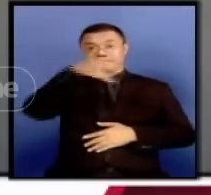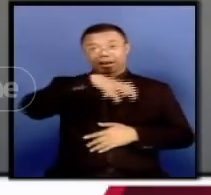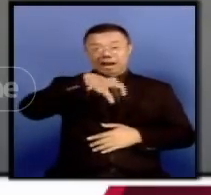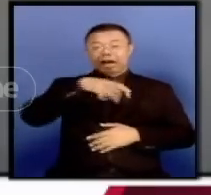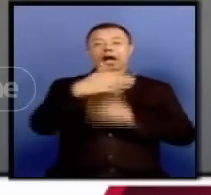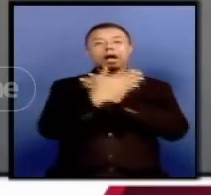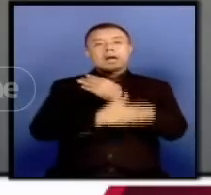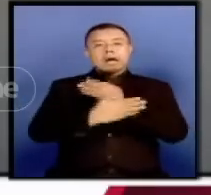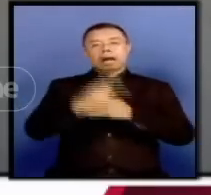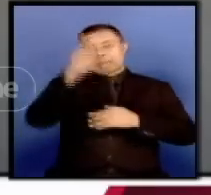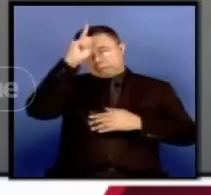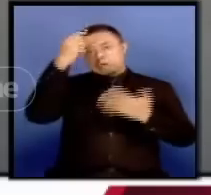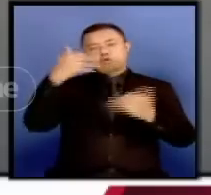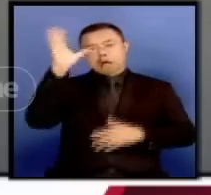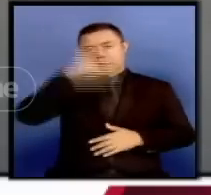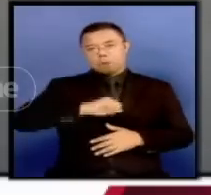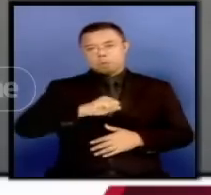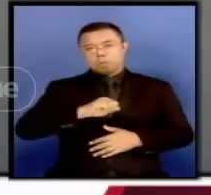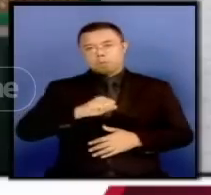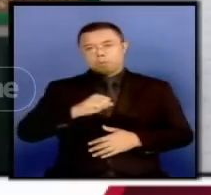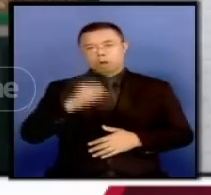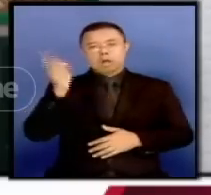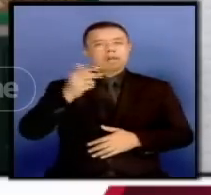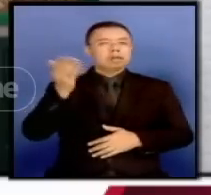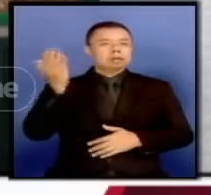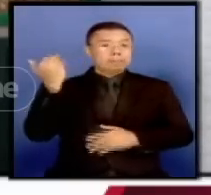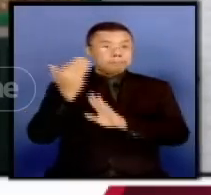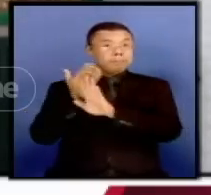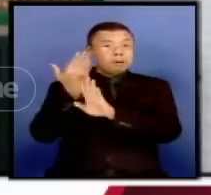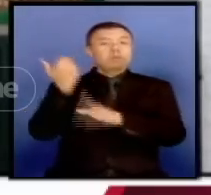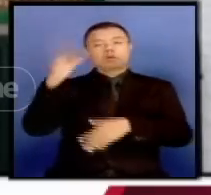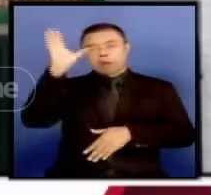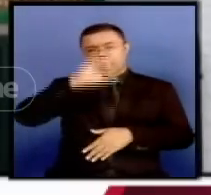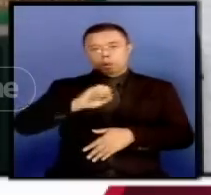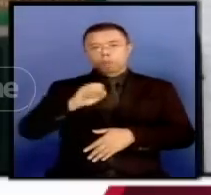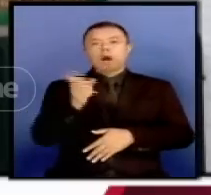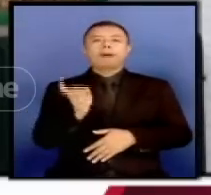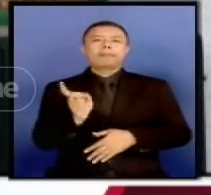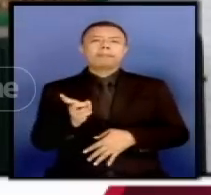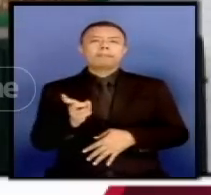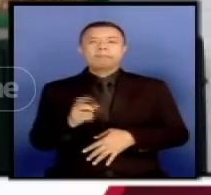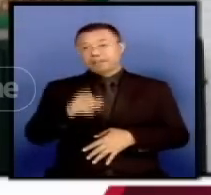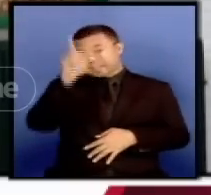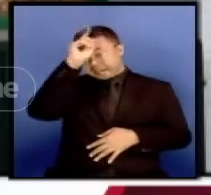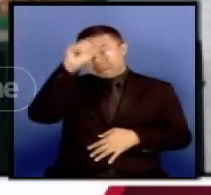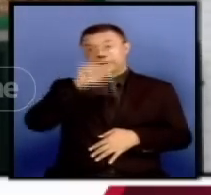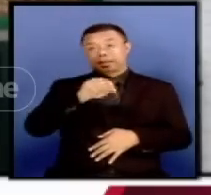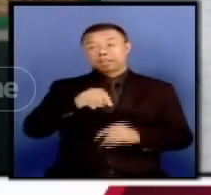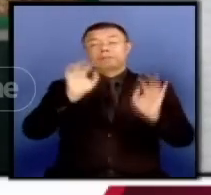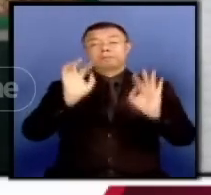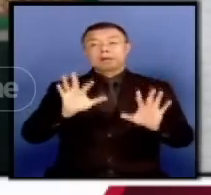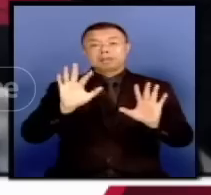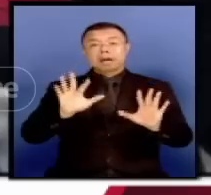Jerman sudah mengetahui jauh hari. Hal ini juga mengingat bahwa di Jerman itu banyak